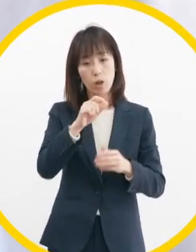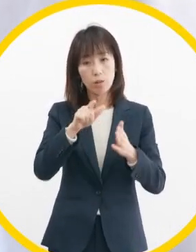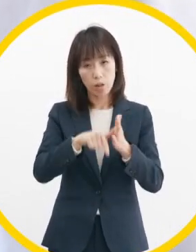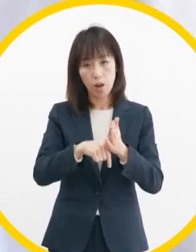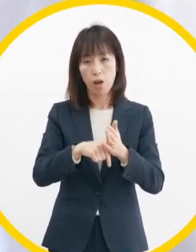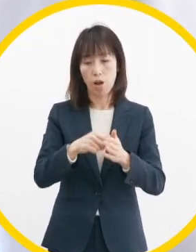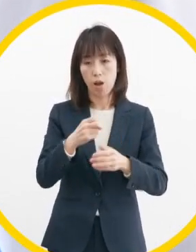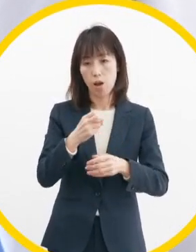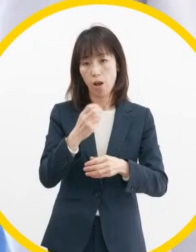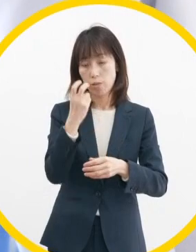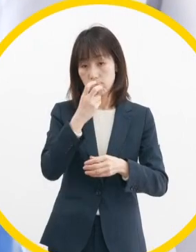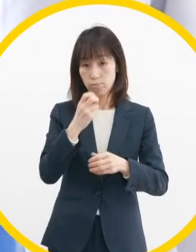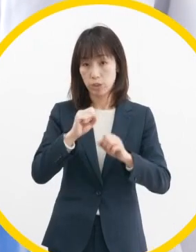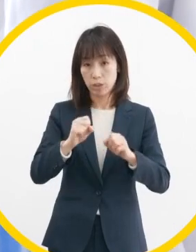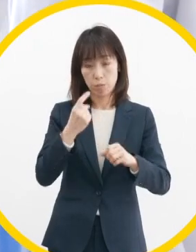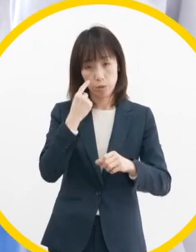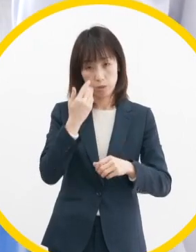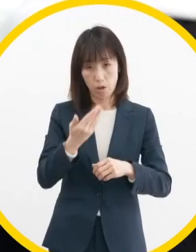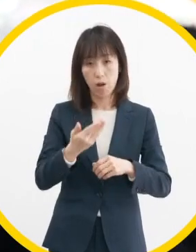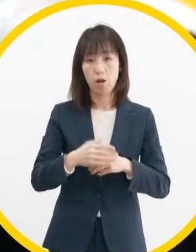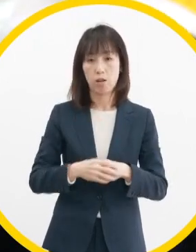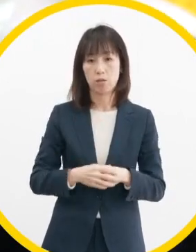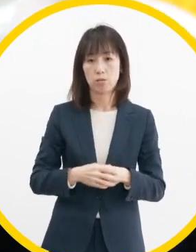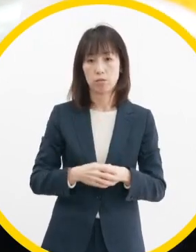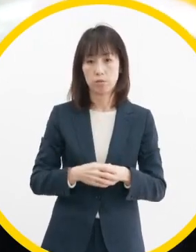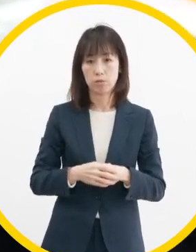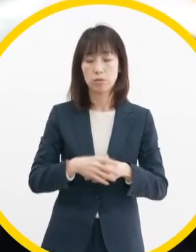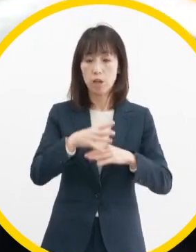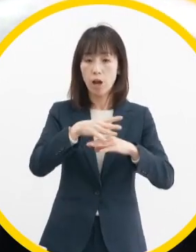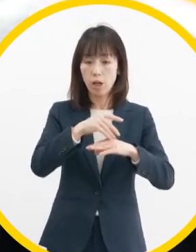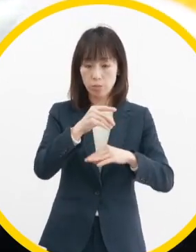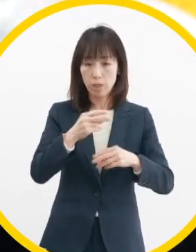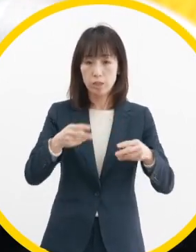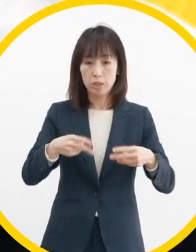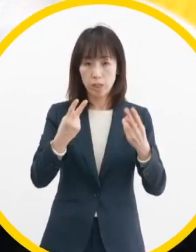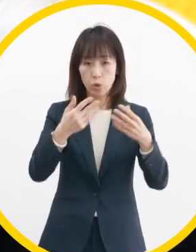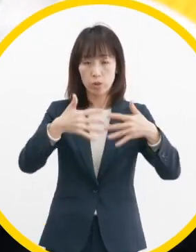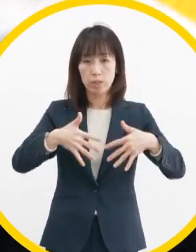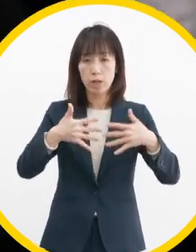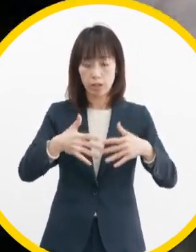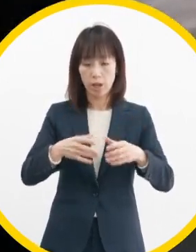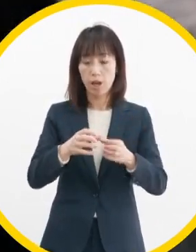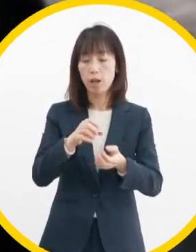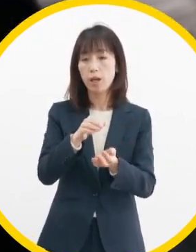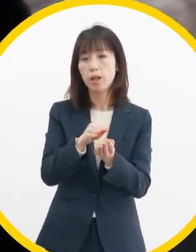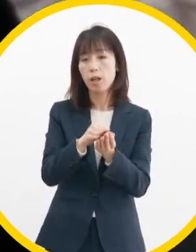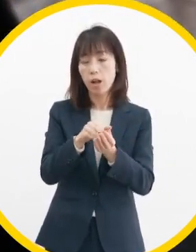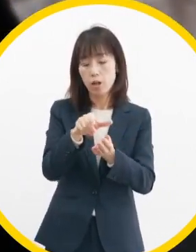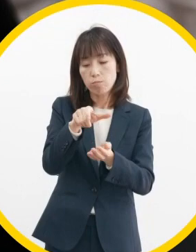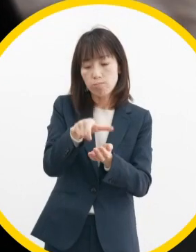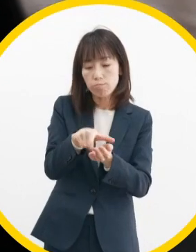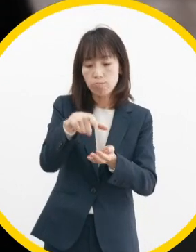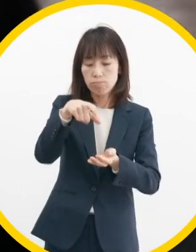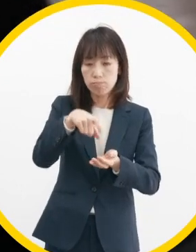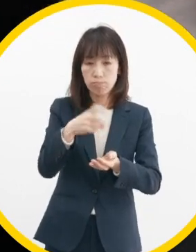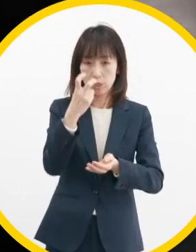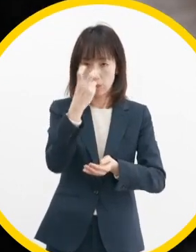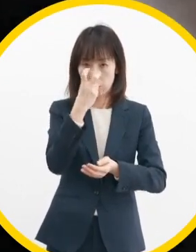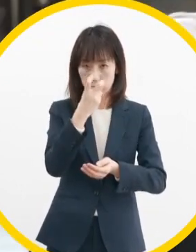らやってみますか。 いいんですか。 はじめに専用の機械で殻の体積を計測